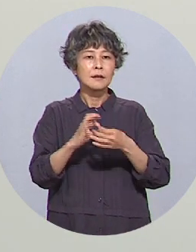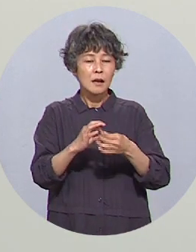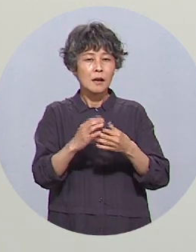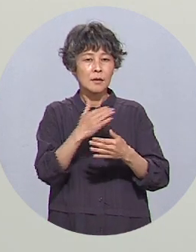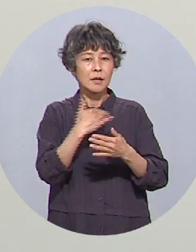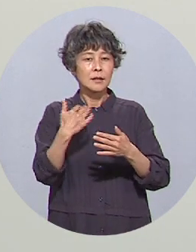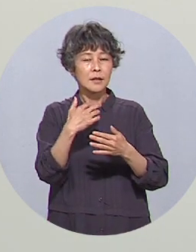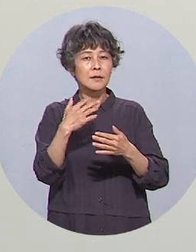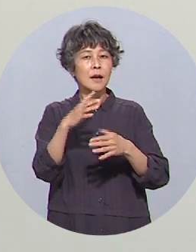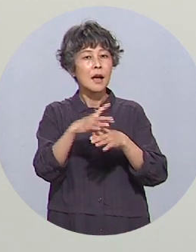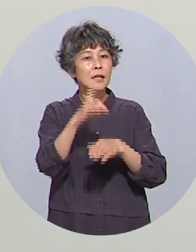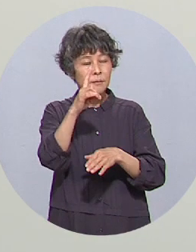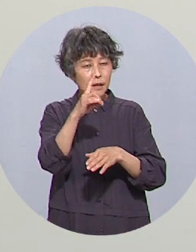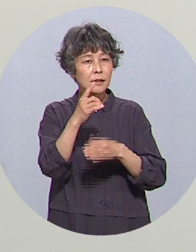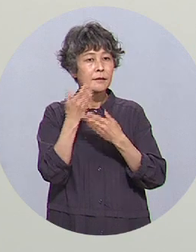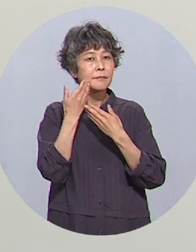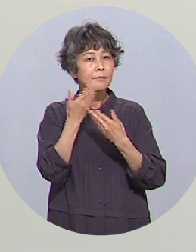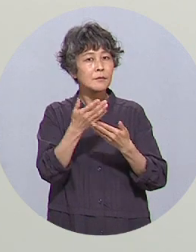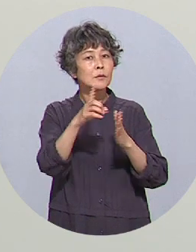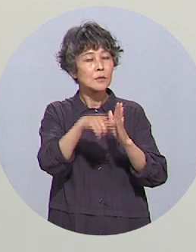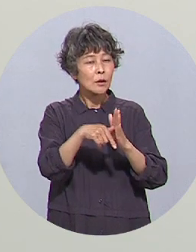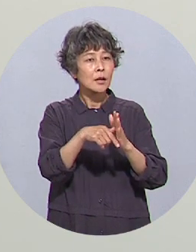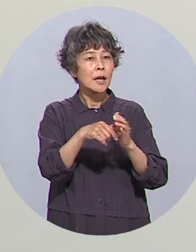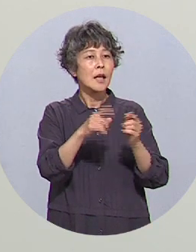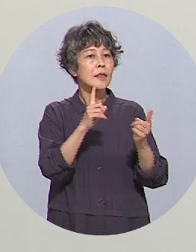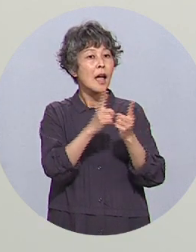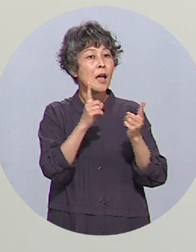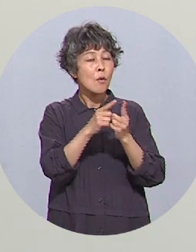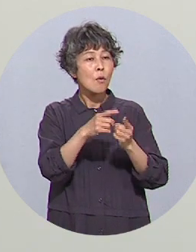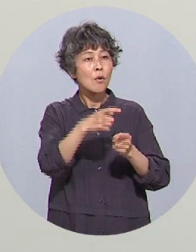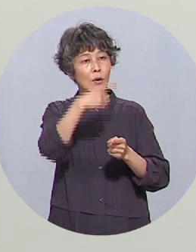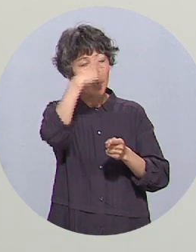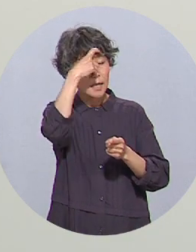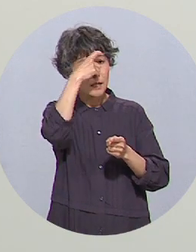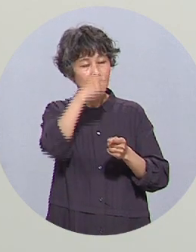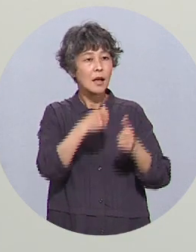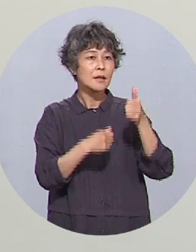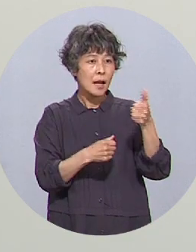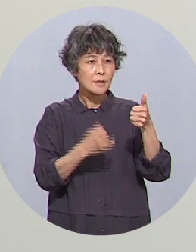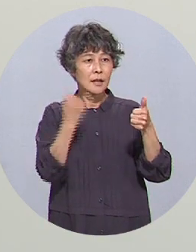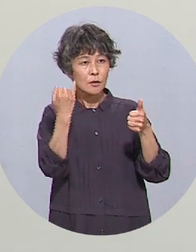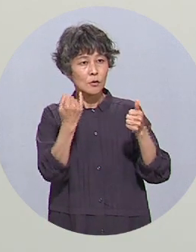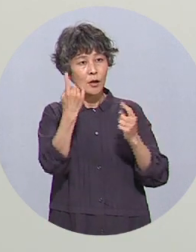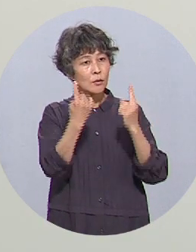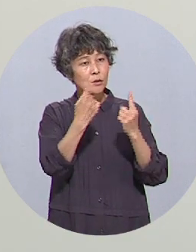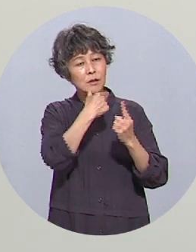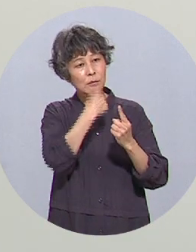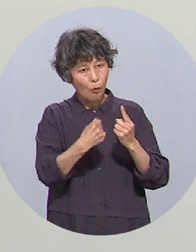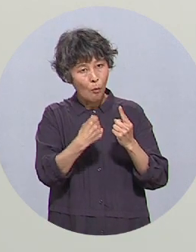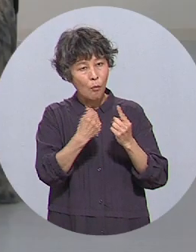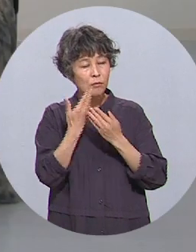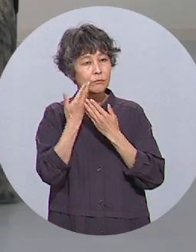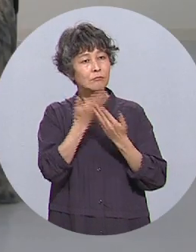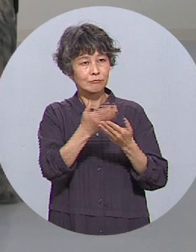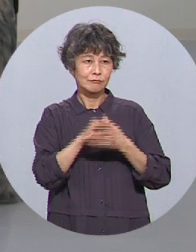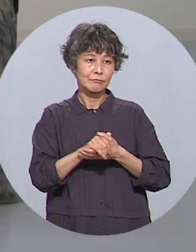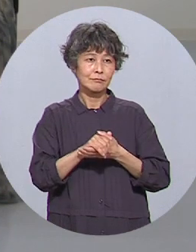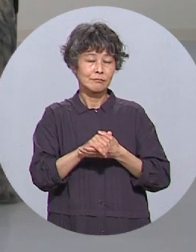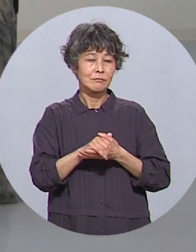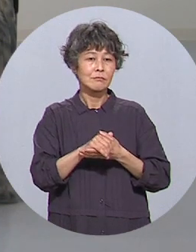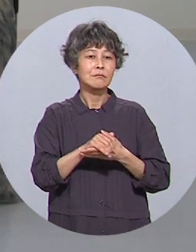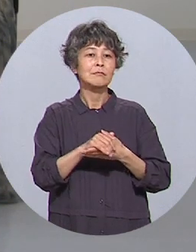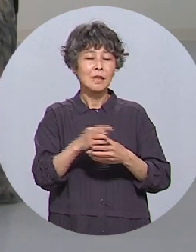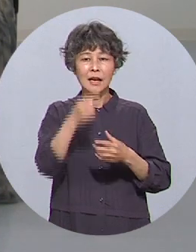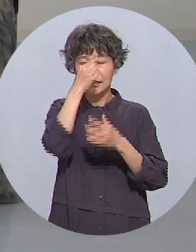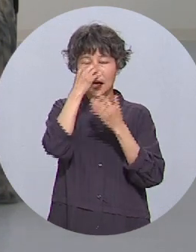うん、私たちは最初にですね、対応するのは男性警察官がいいですか、女性警察官がいいですかということで、被害者さん自身